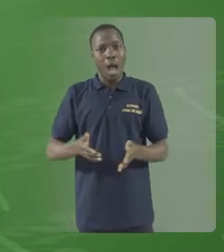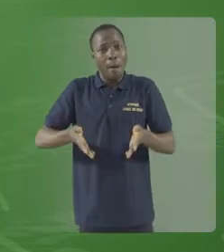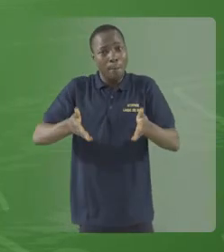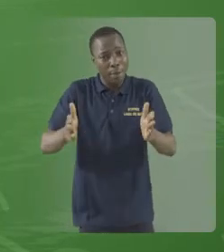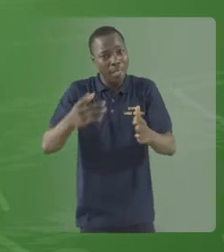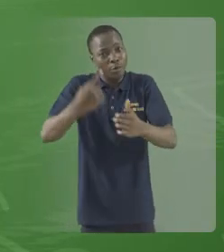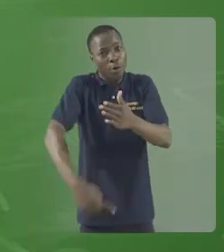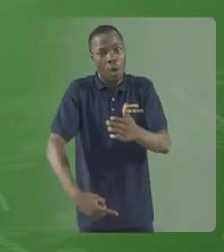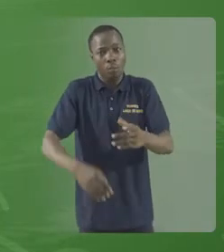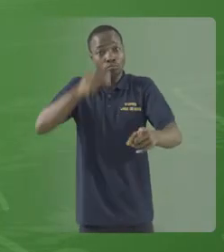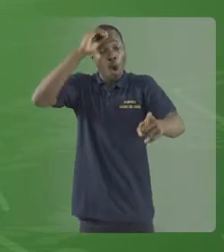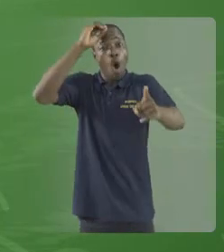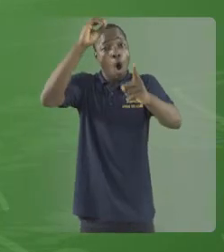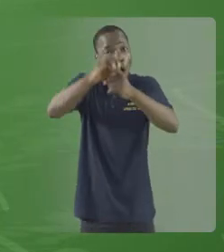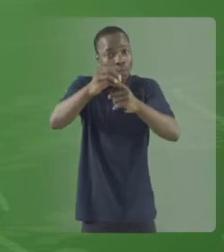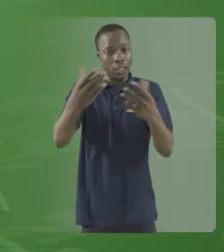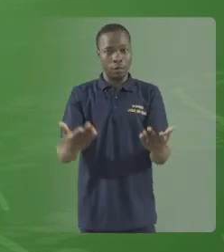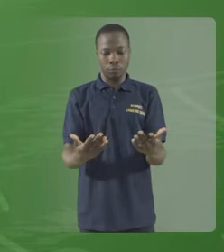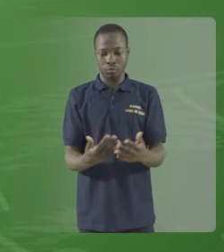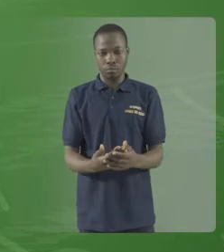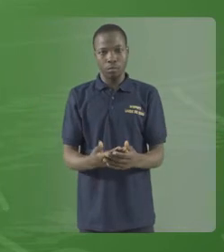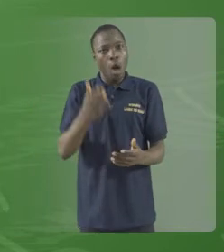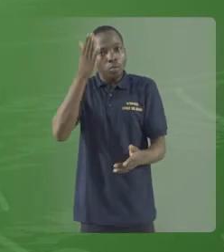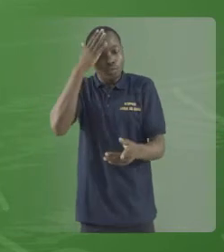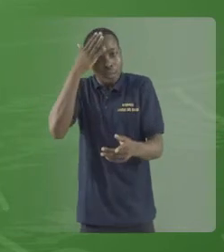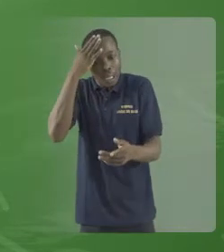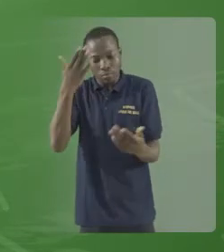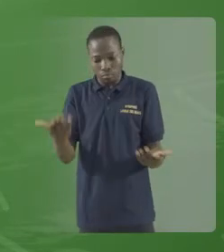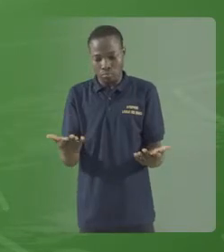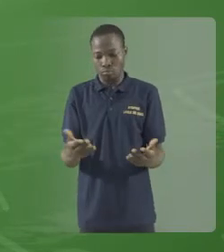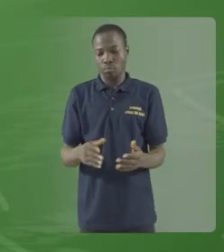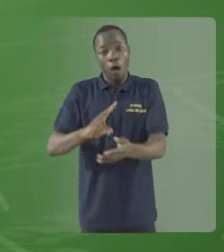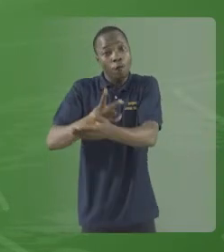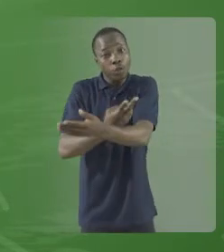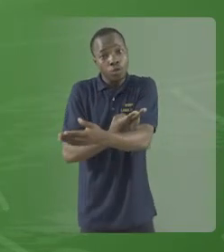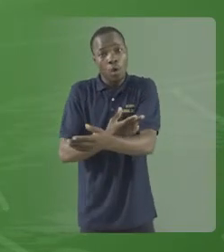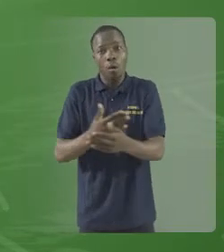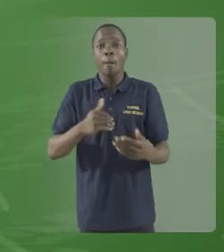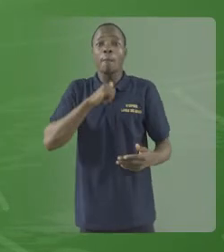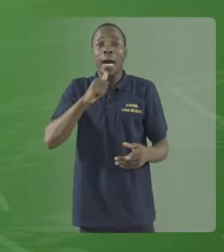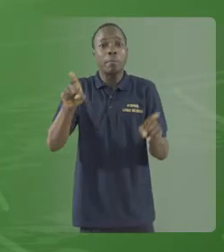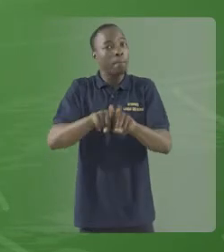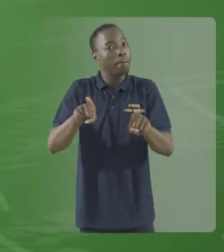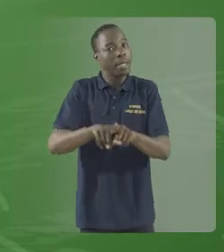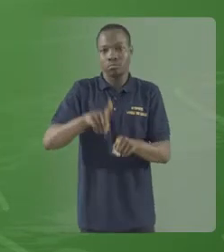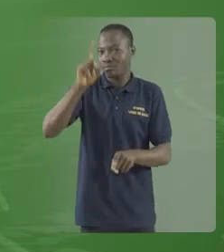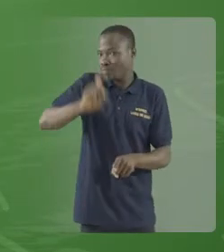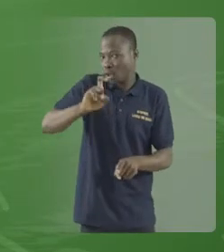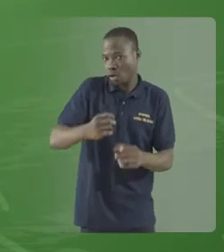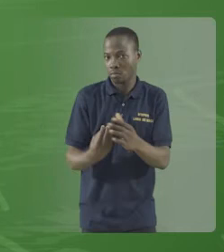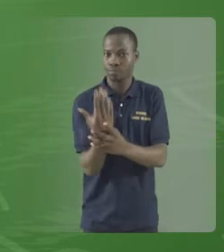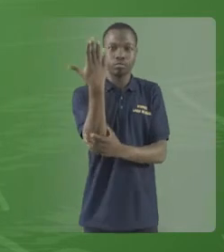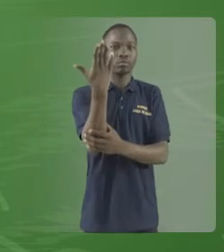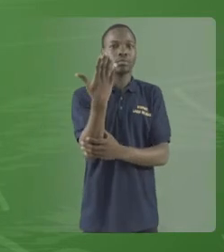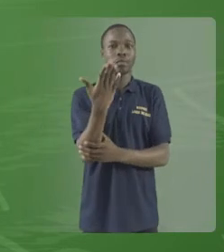est basée sur le principe que les végétaux n'ont pas les mêmes besoins nutritifs. En alternant